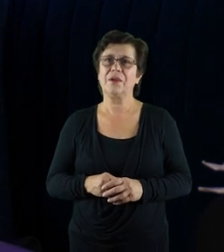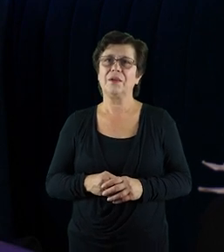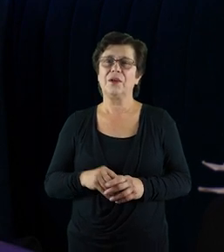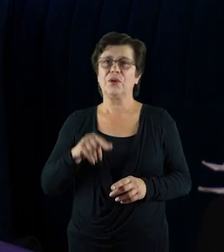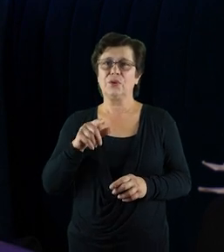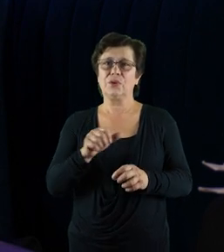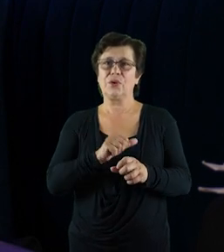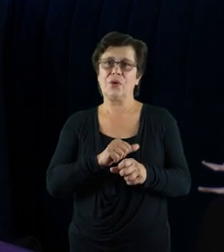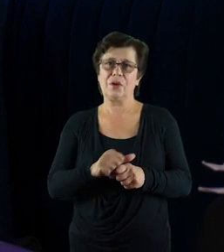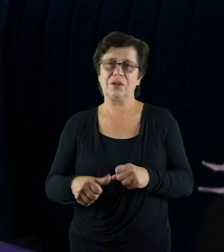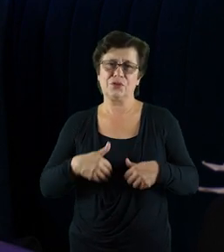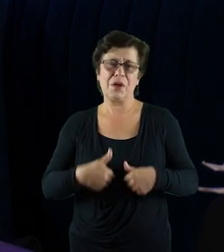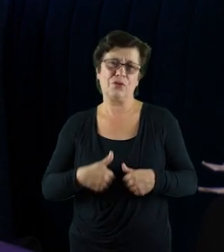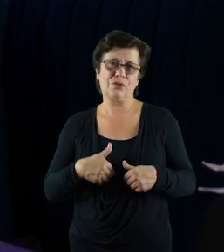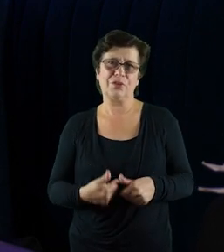to jest właściwie śmieszne.